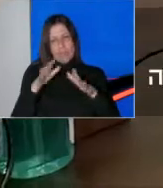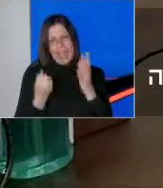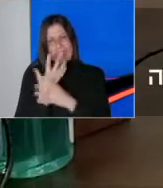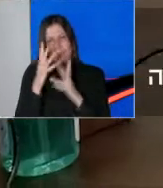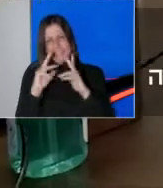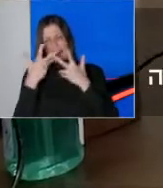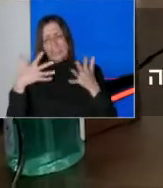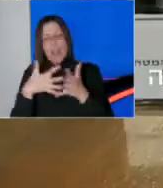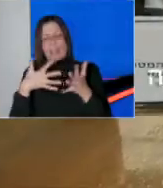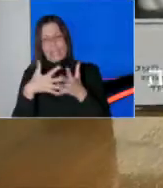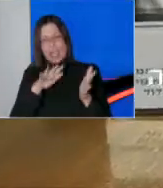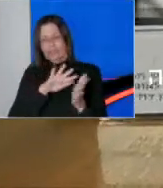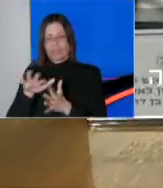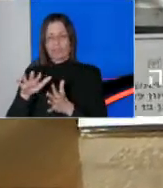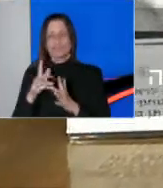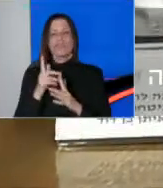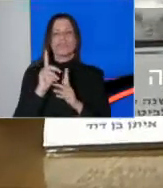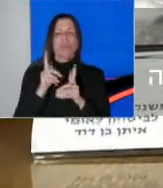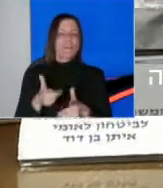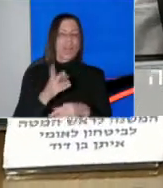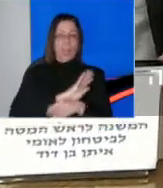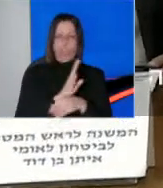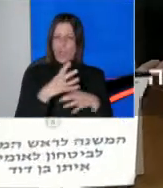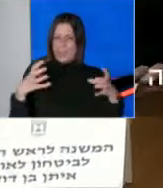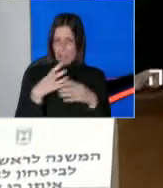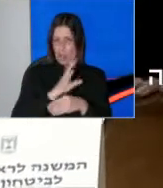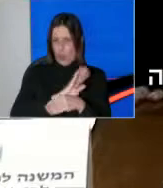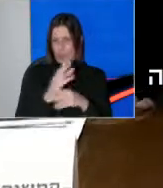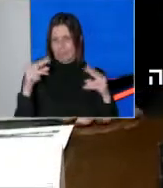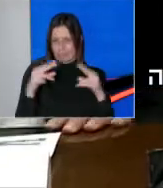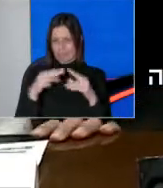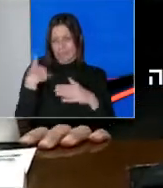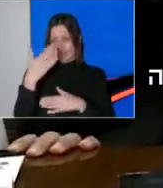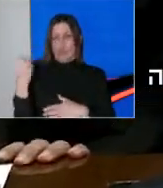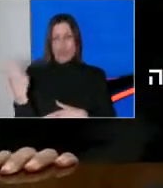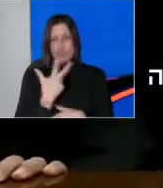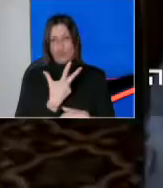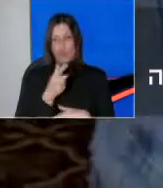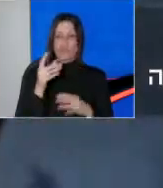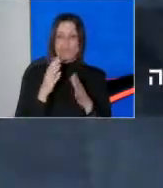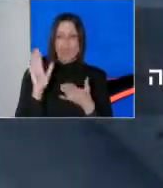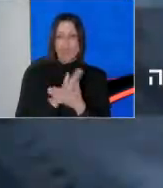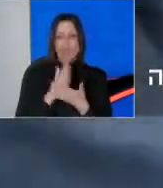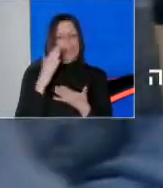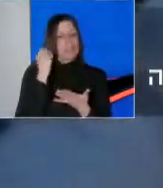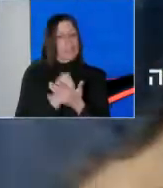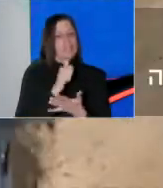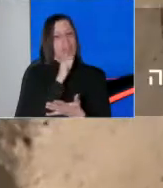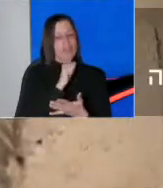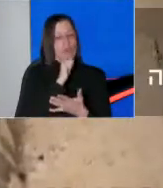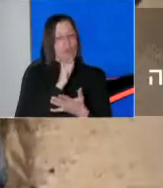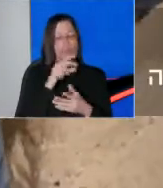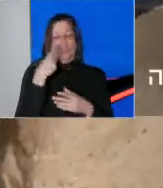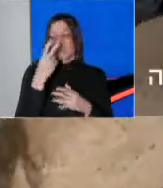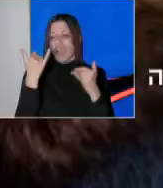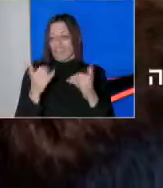הנושא. המאבק בקורונה. קבינט הקורונה התכנס לראשונה מזה 3 שבועות, והחליט כי התו הירוק יחול